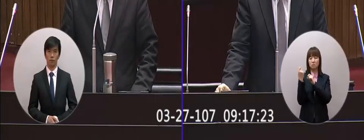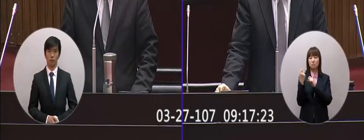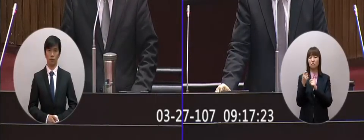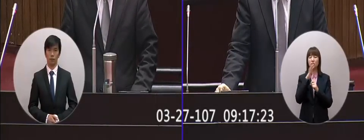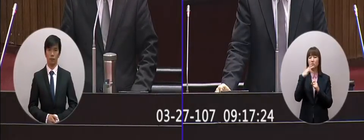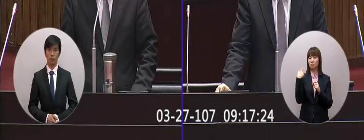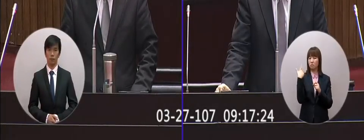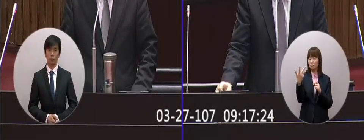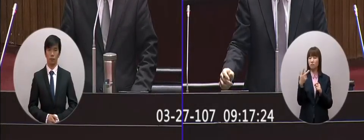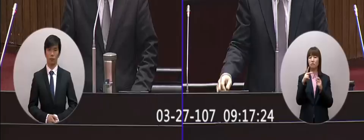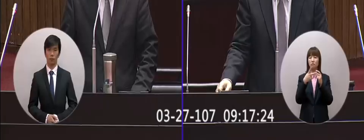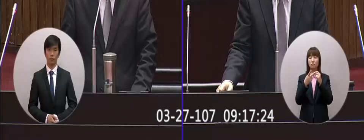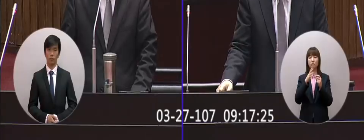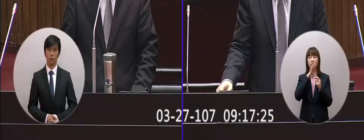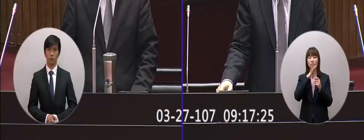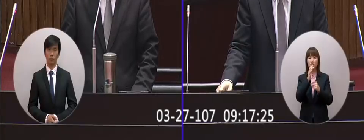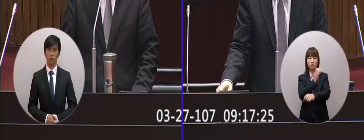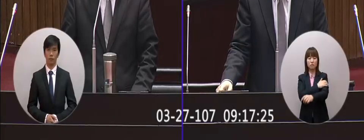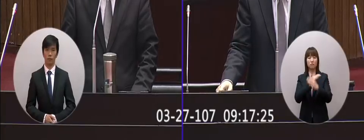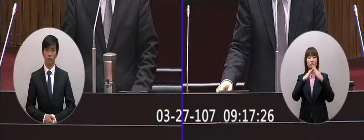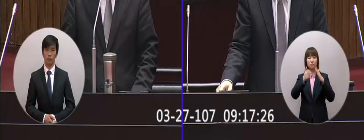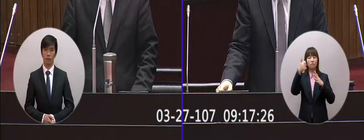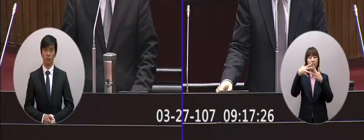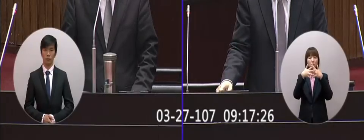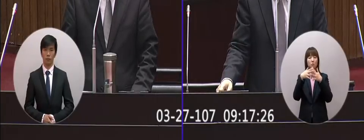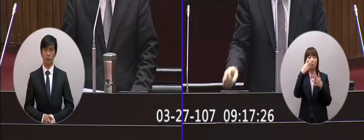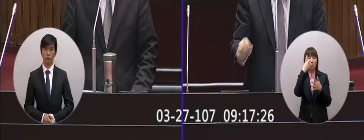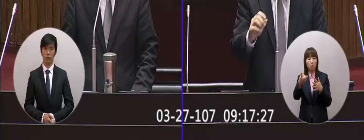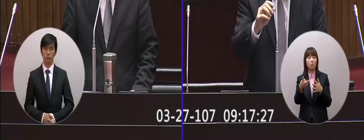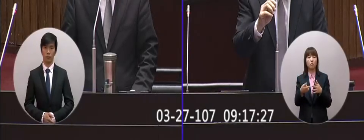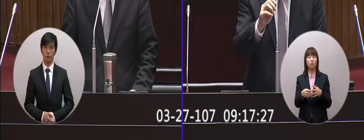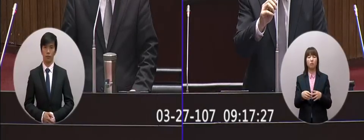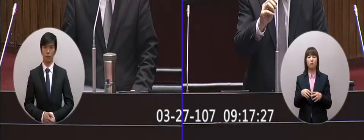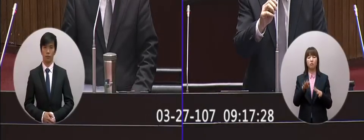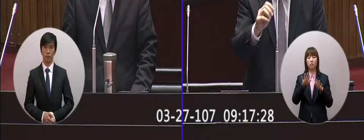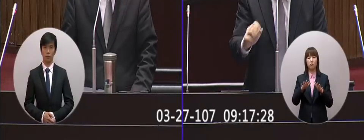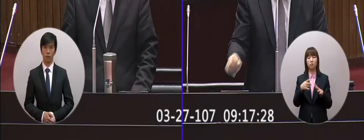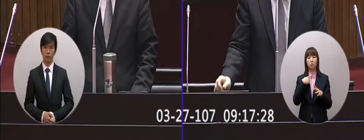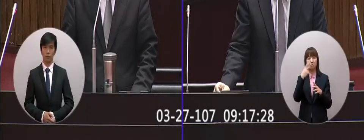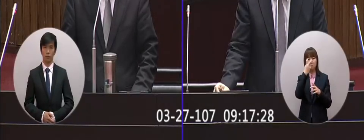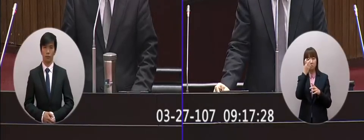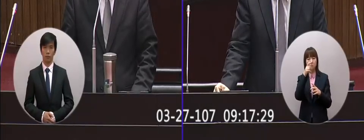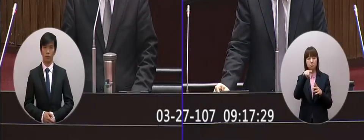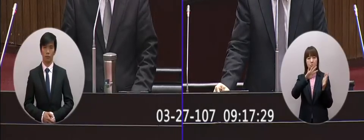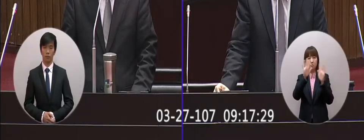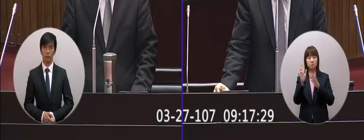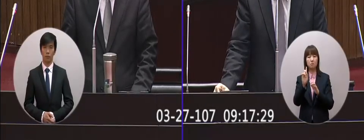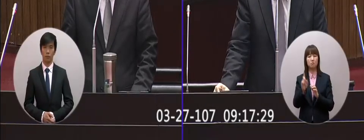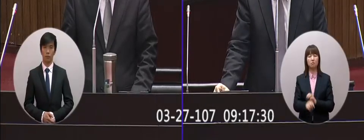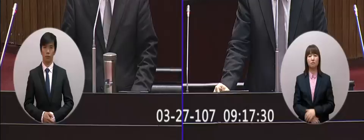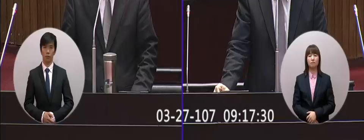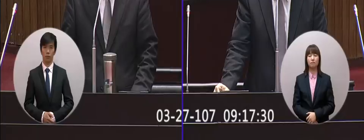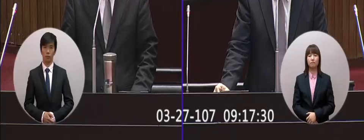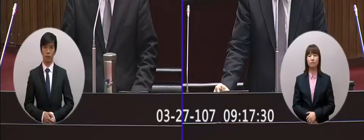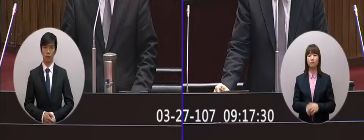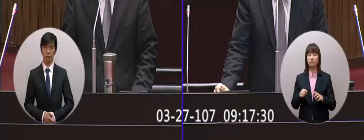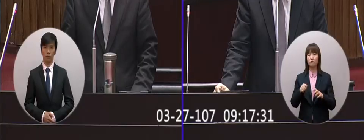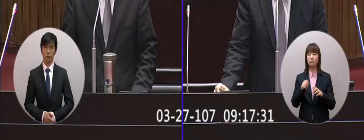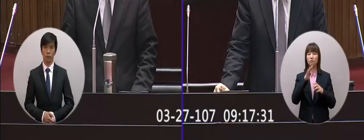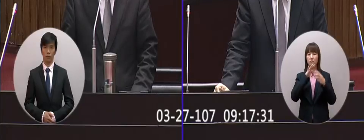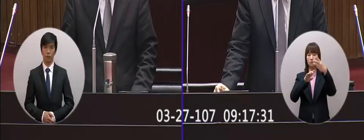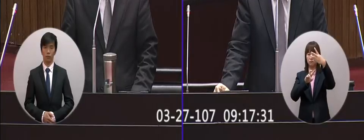子啦，上礼拜跟陪陈局市长到美国去做参访，那其实我观察到了，其实在陈局市